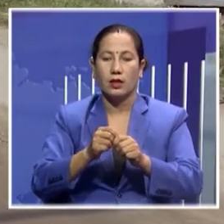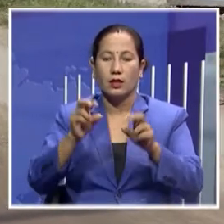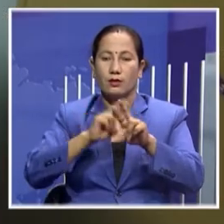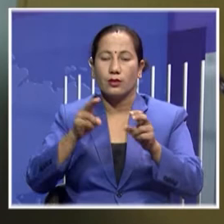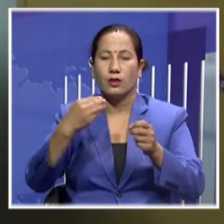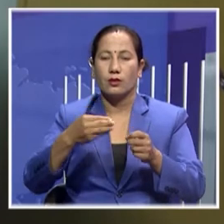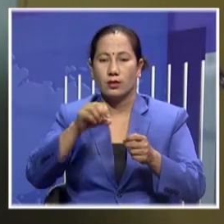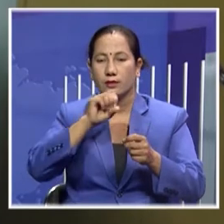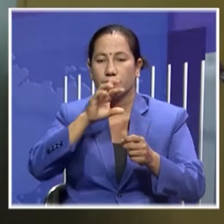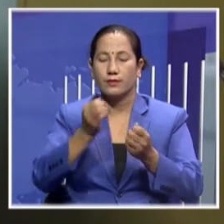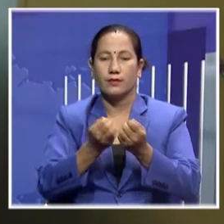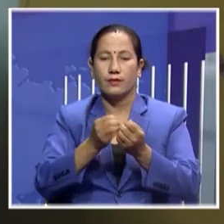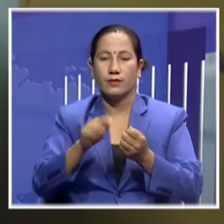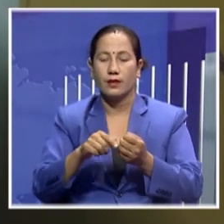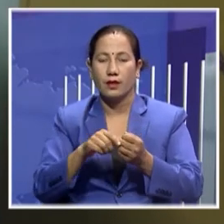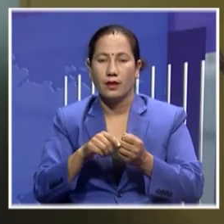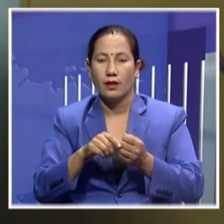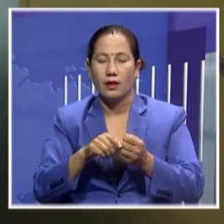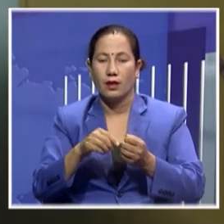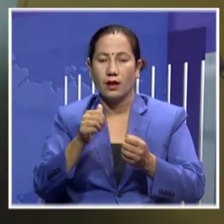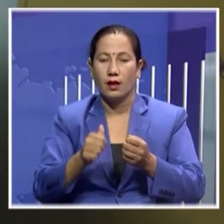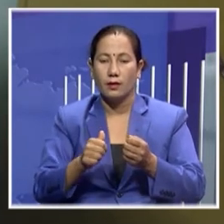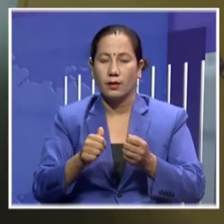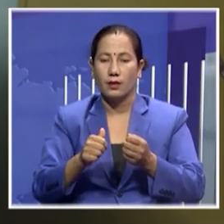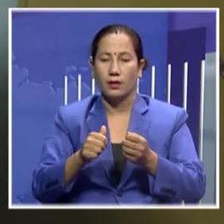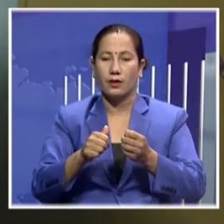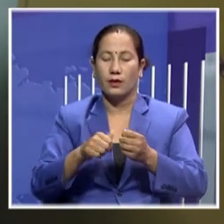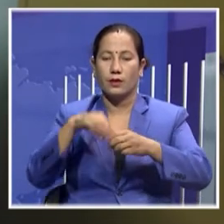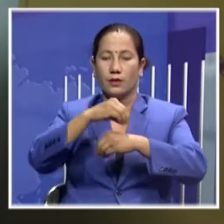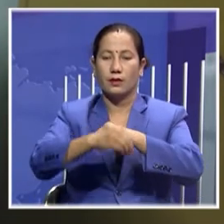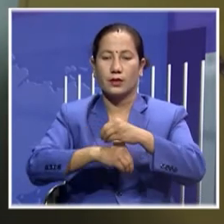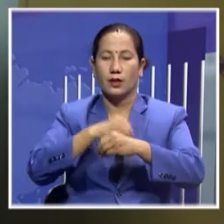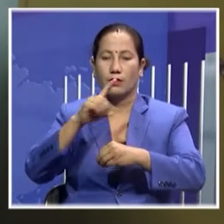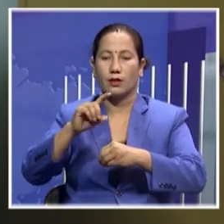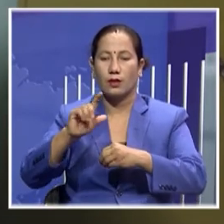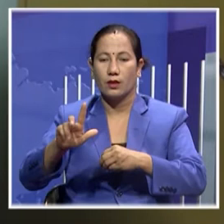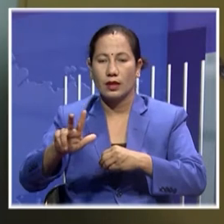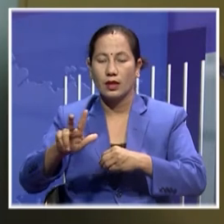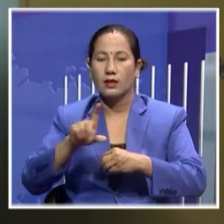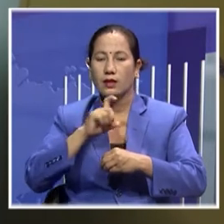भएको छ। म्याप भनेको चाहिँ अब साउनको 18 गतेसम्म छ,